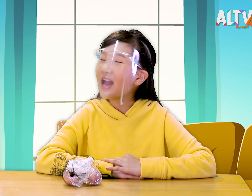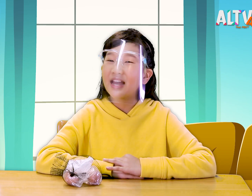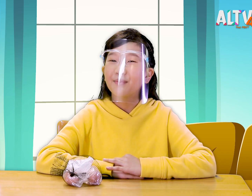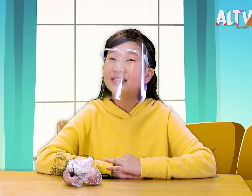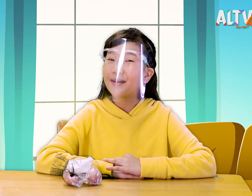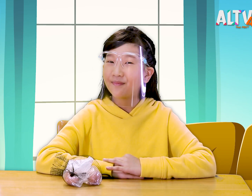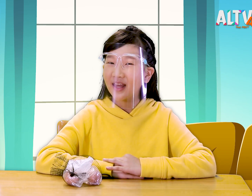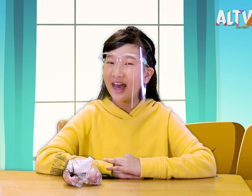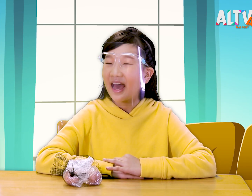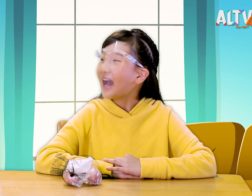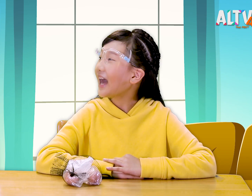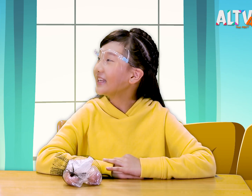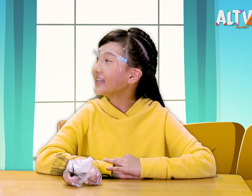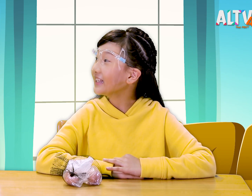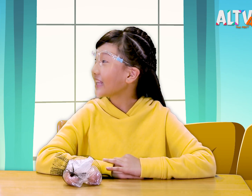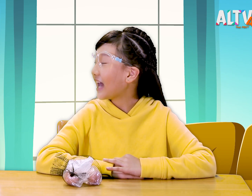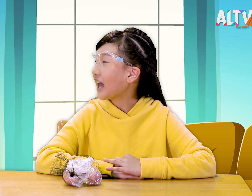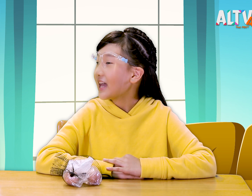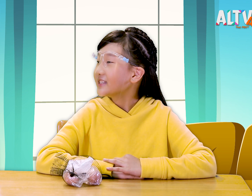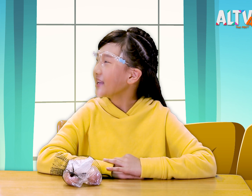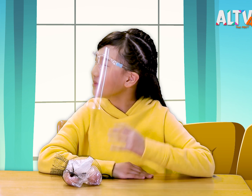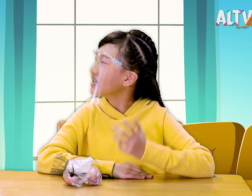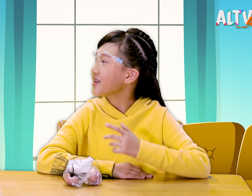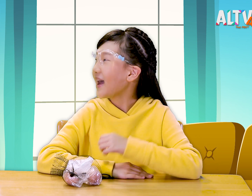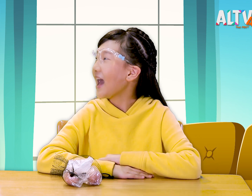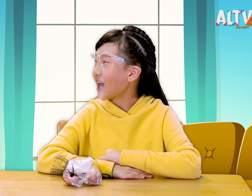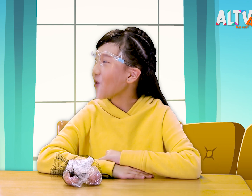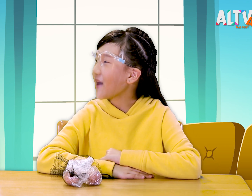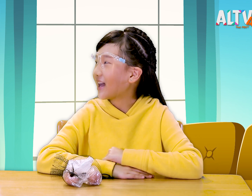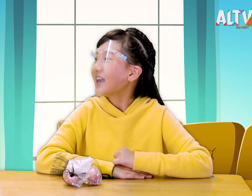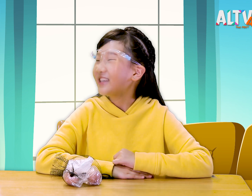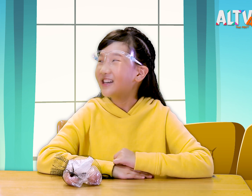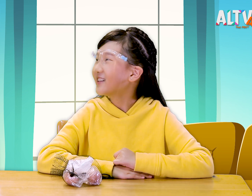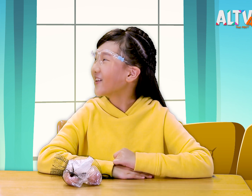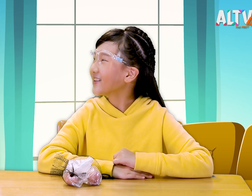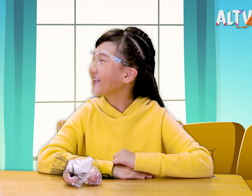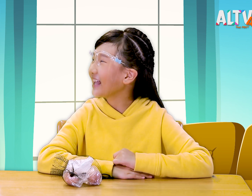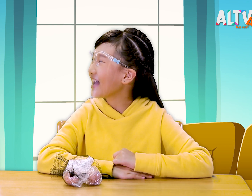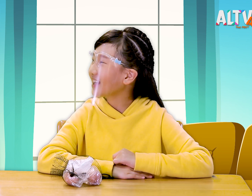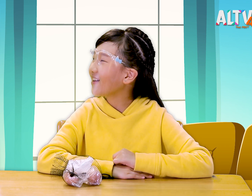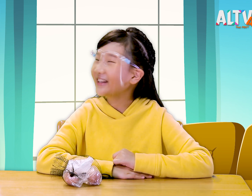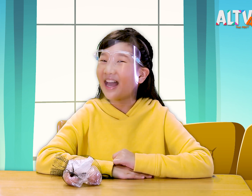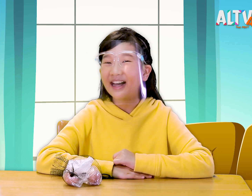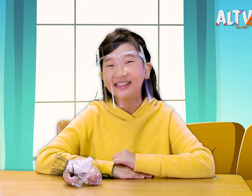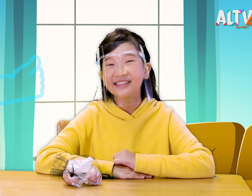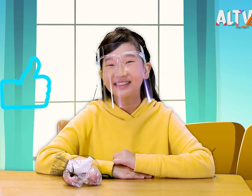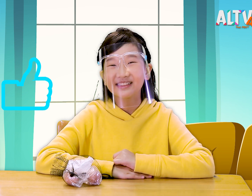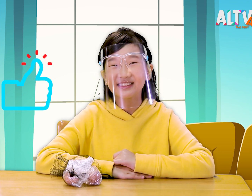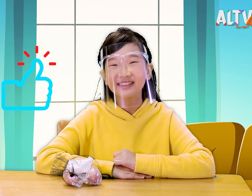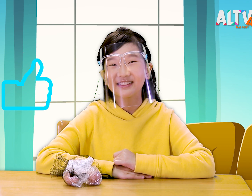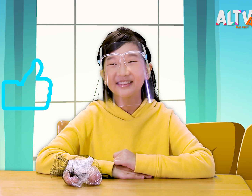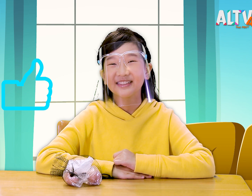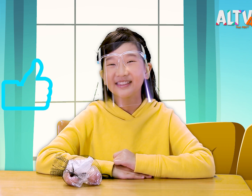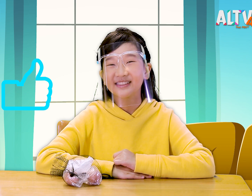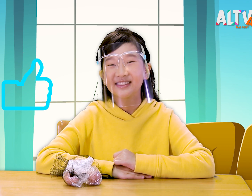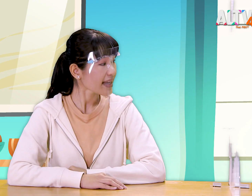ล้วก็พยายามไม่จับหน้าขยี้ตาใช้มือหยิบอาหารเข้าปากกินร้อนช้อนกลางตลอดเลยค่ะ ดีม